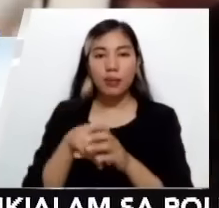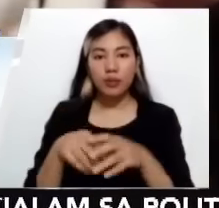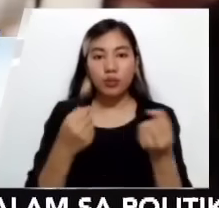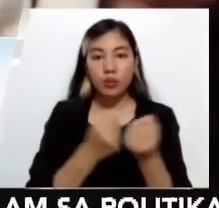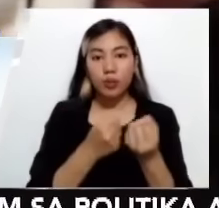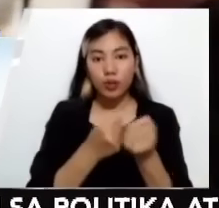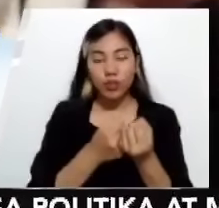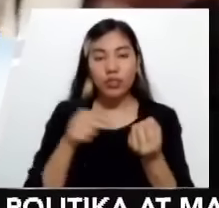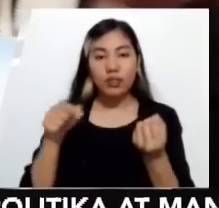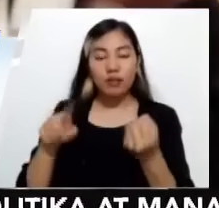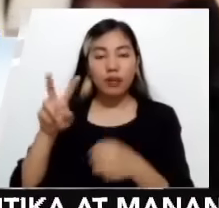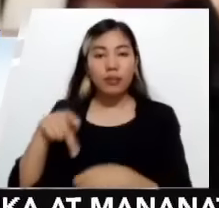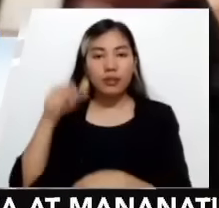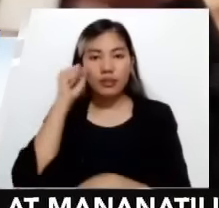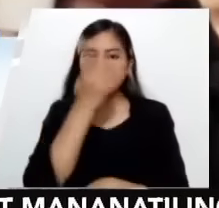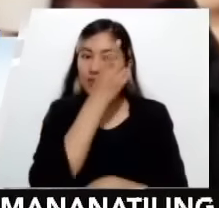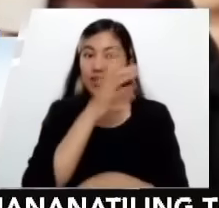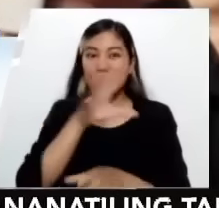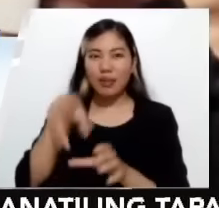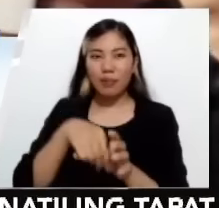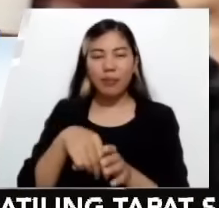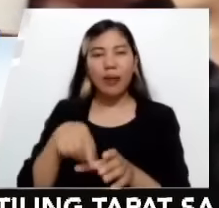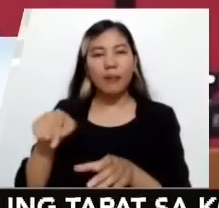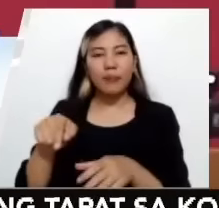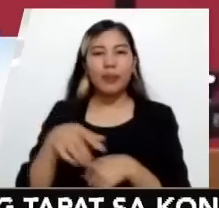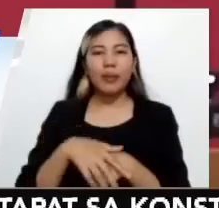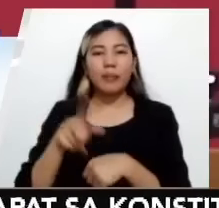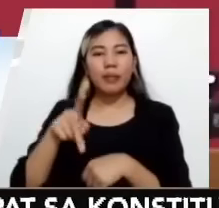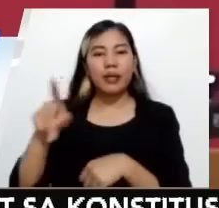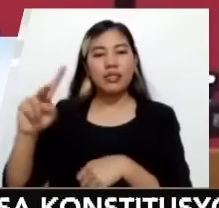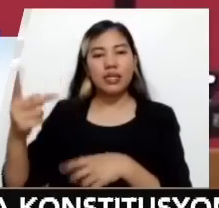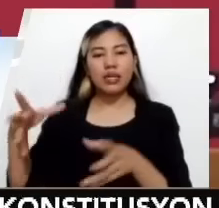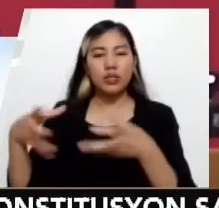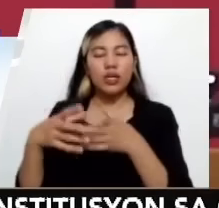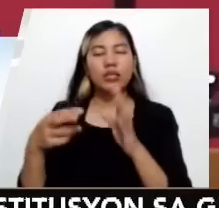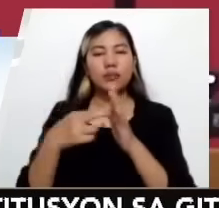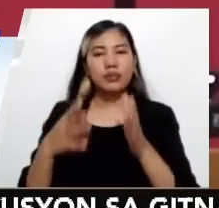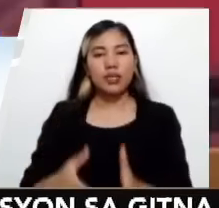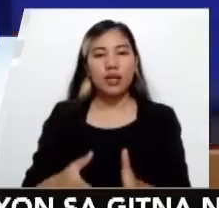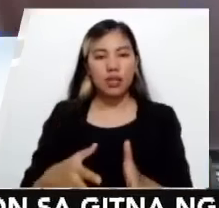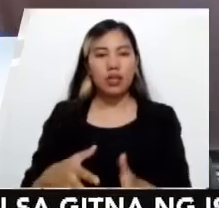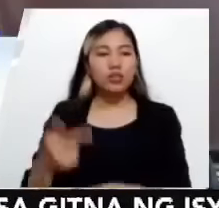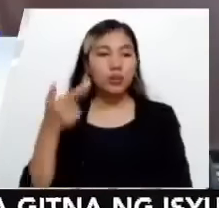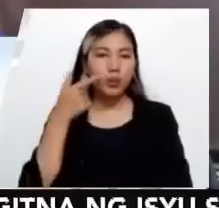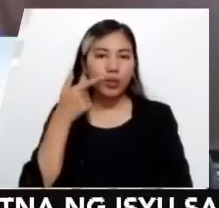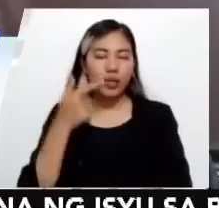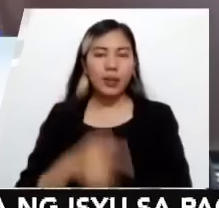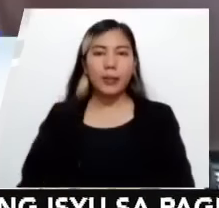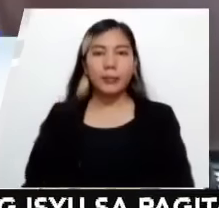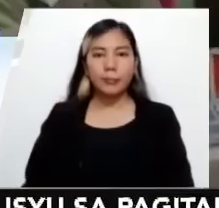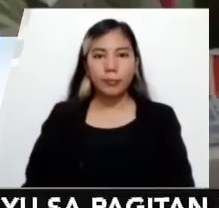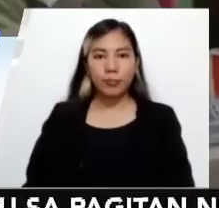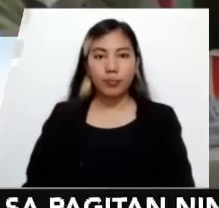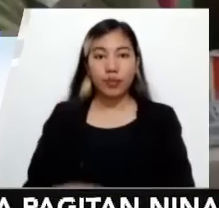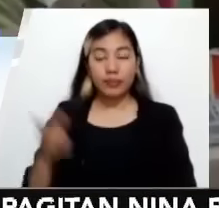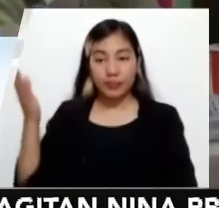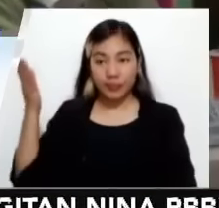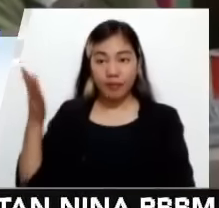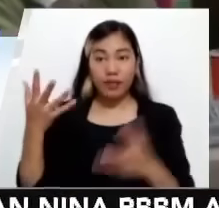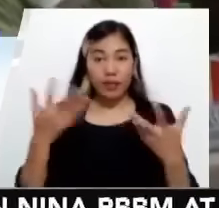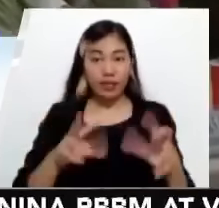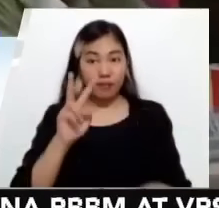Pampanga second District representative Gloria Macapagal aroyo ang talumpati ni romales na naman sar na nasa loob ng camera